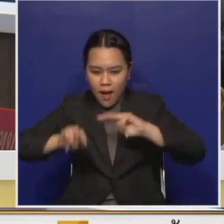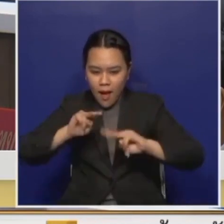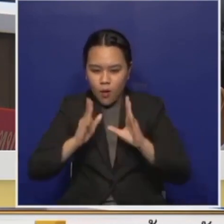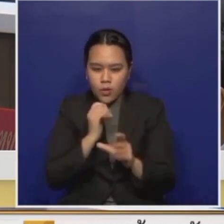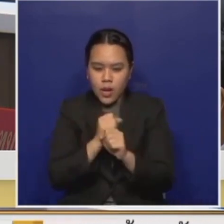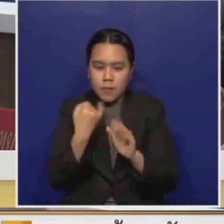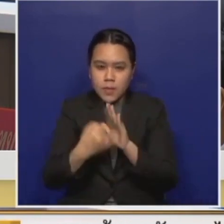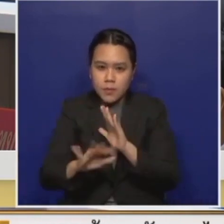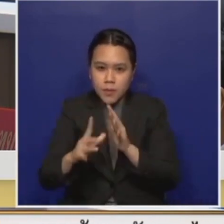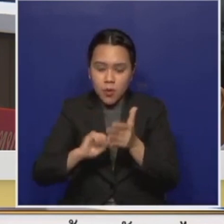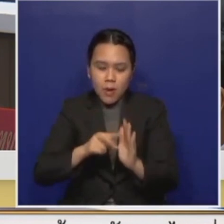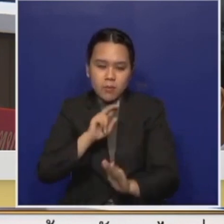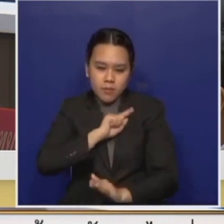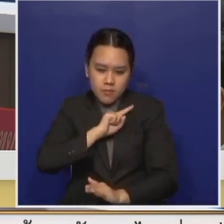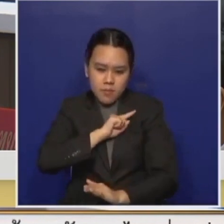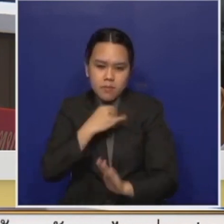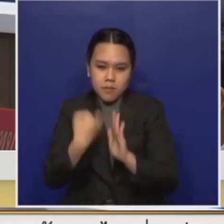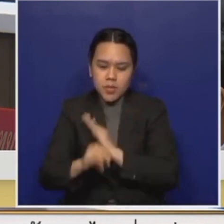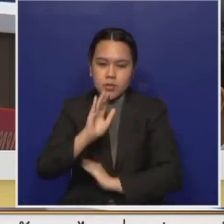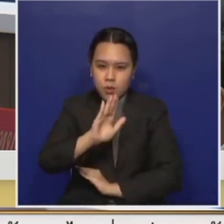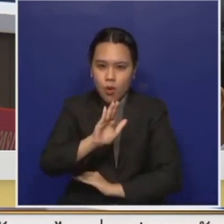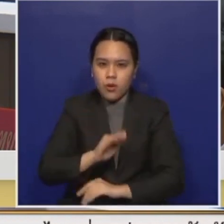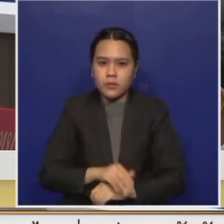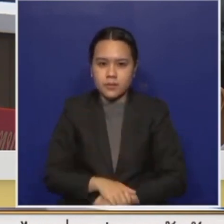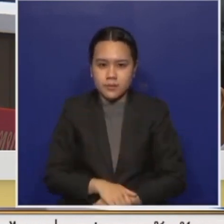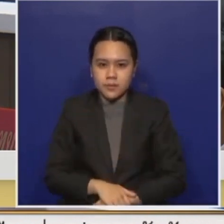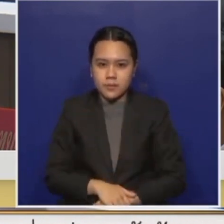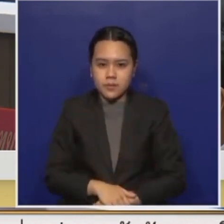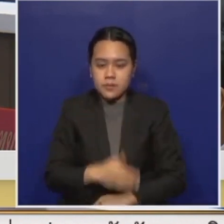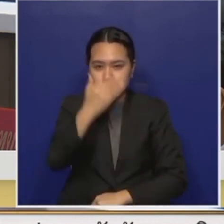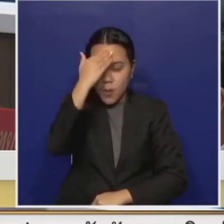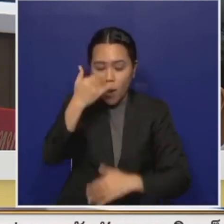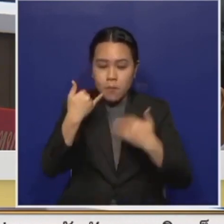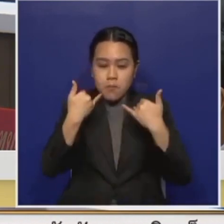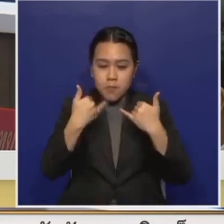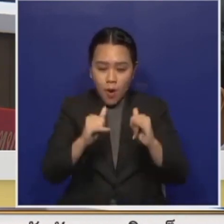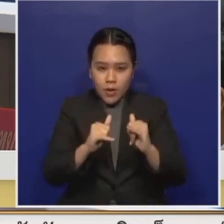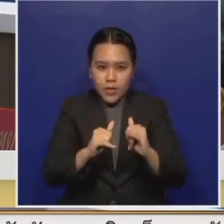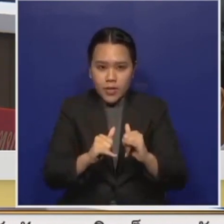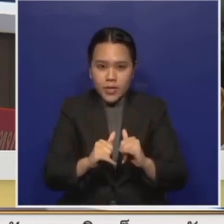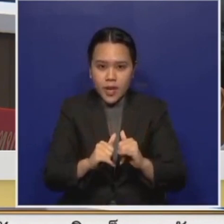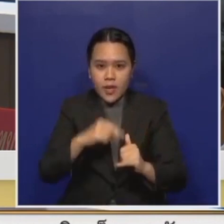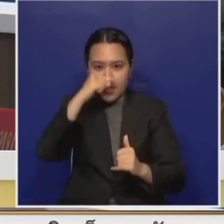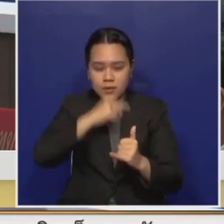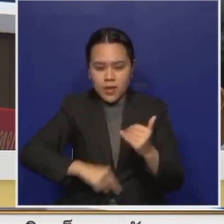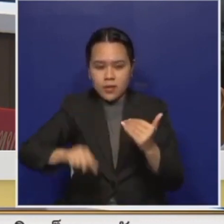็ความผดท่านครับเป็คามผิของทที่ปล่อยปละละเลยทำให้ประเทศชเสียหาย